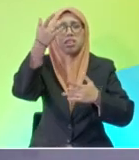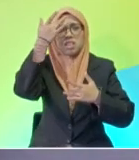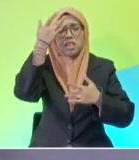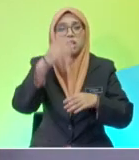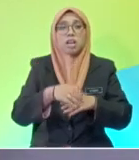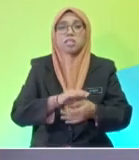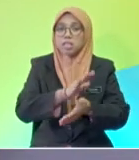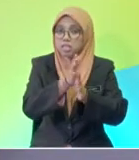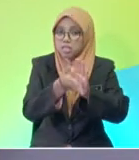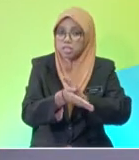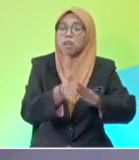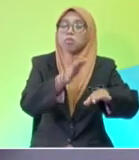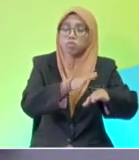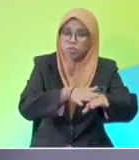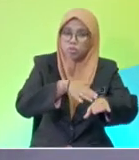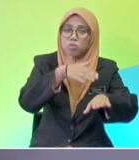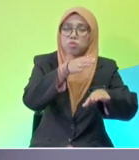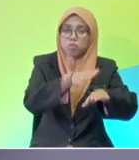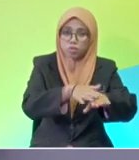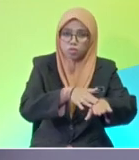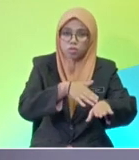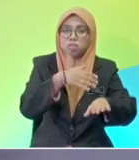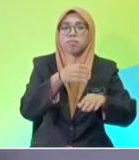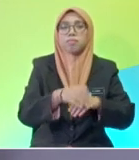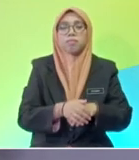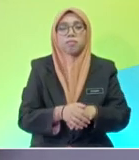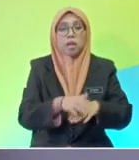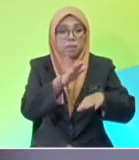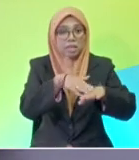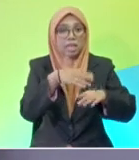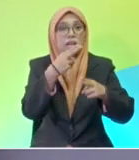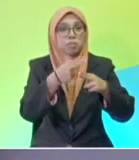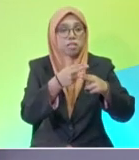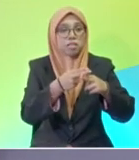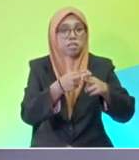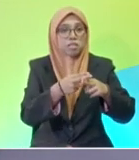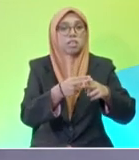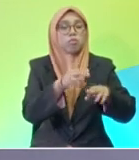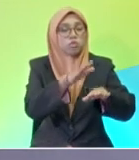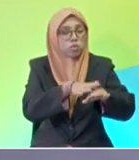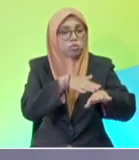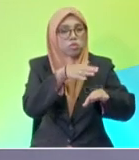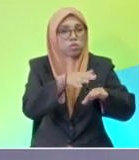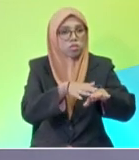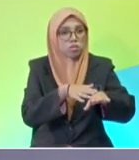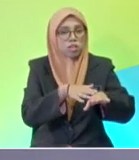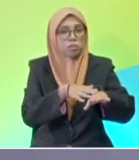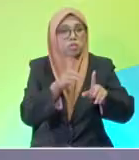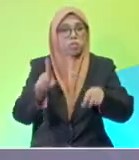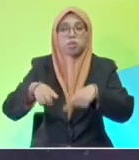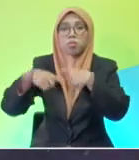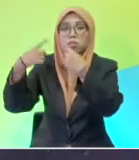contoh pagilah nama aman ke Ahmad ke jam-jam nanti kita betul